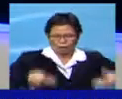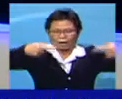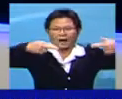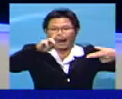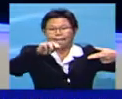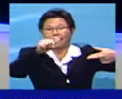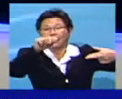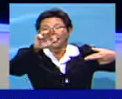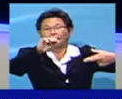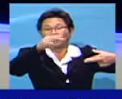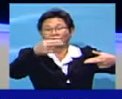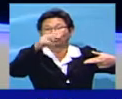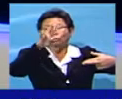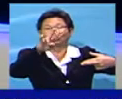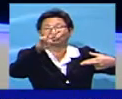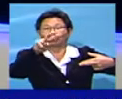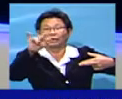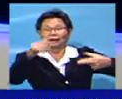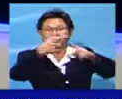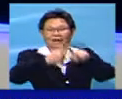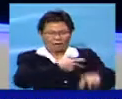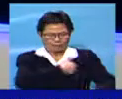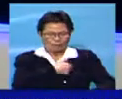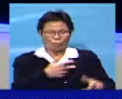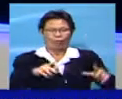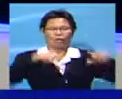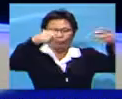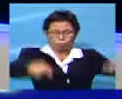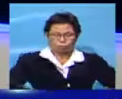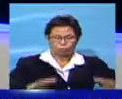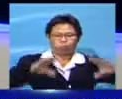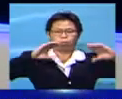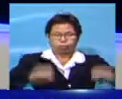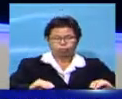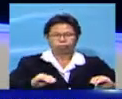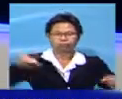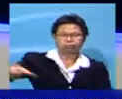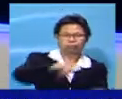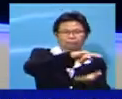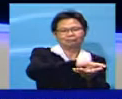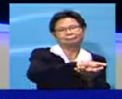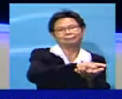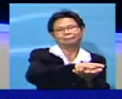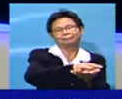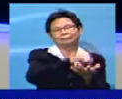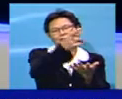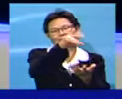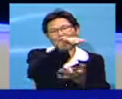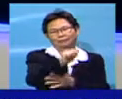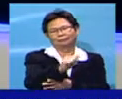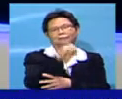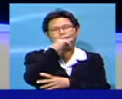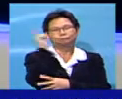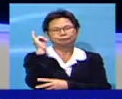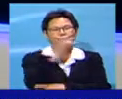Malaysia Airlines MH726 dari Jakarta mengempis selepas mendarat di lapangan terbang antarabangsa Kuala Lumpur KLIA